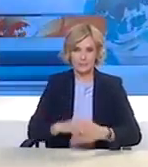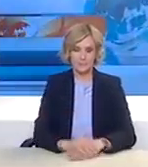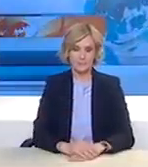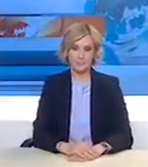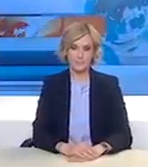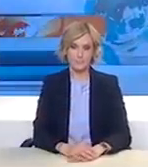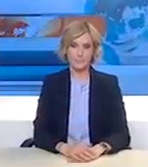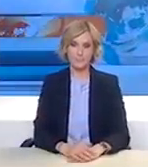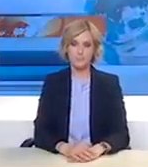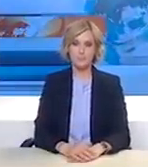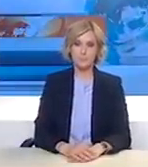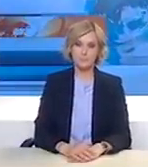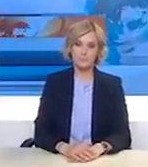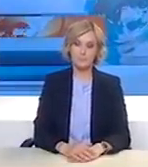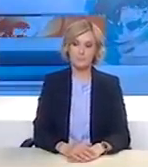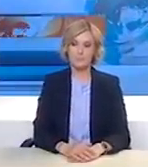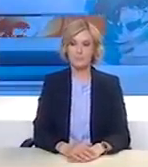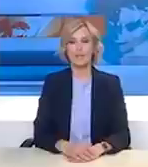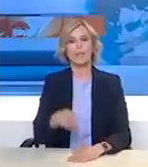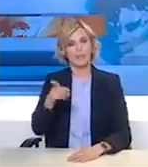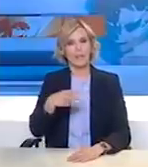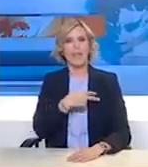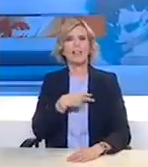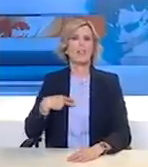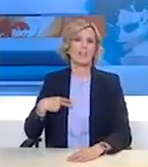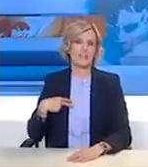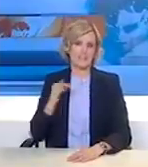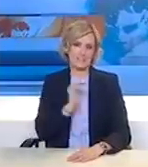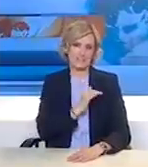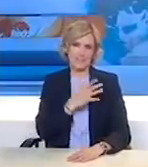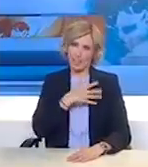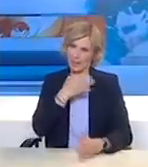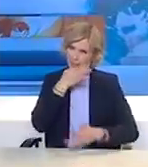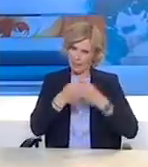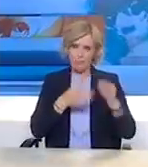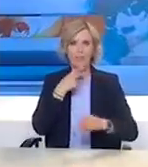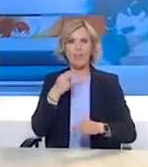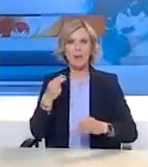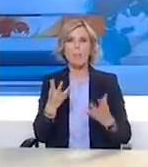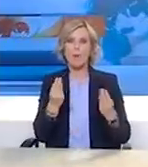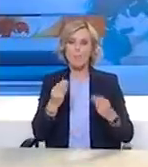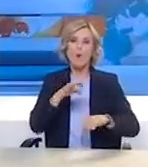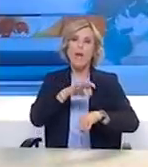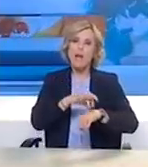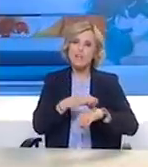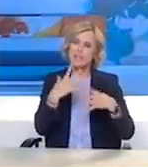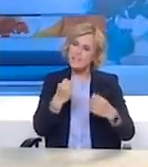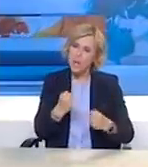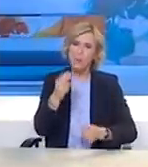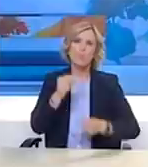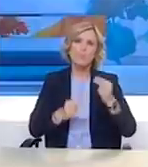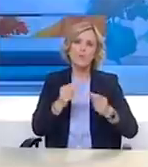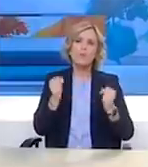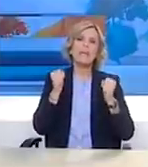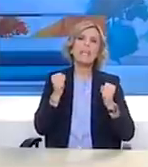λόγια, παίρνοντας αφορμή από αυτά που δήλωσε η δημοσιογράφος για τα χρόνια νοσήματα και το αν υπάρχει